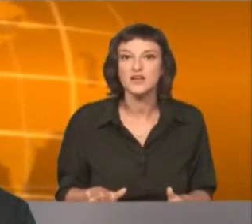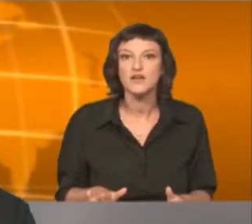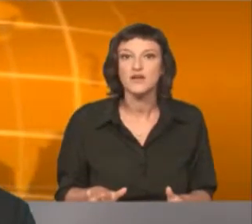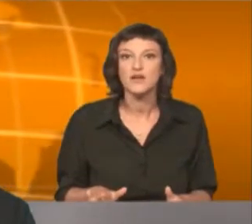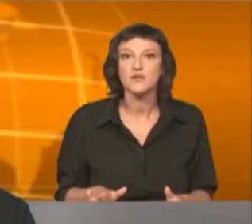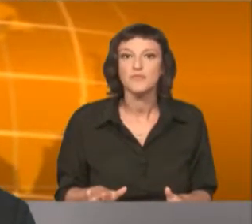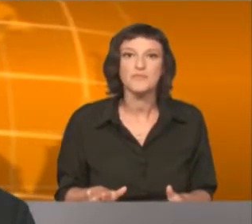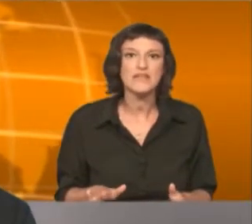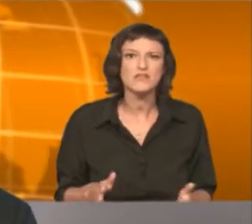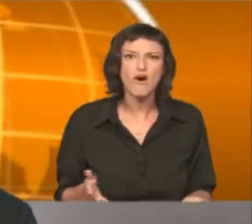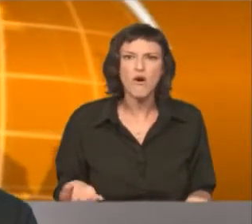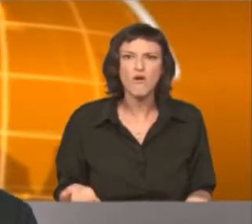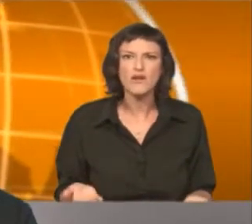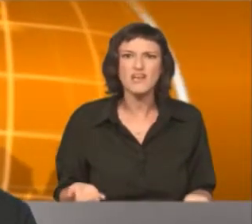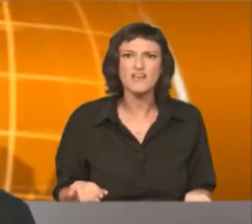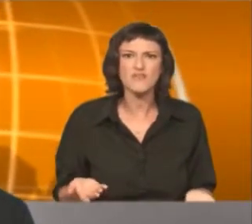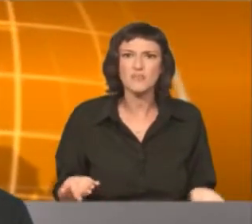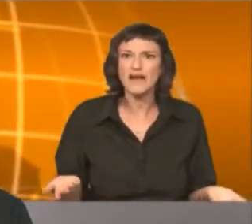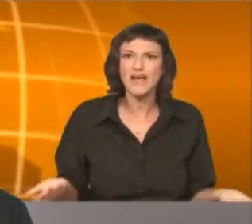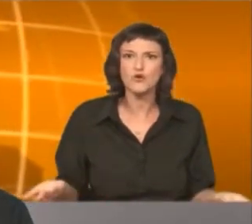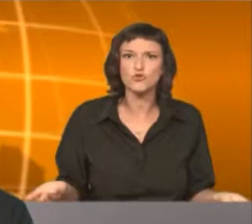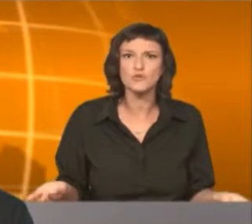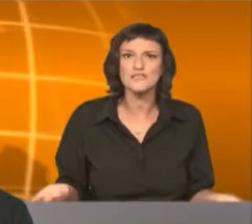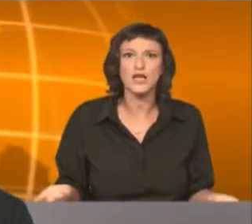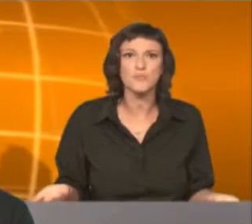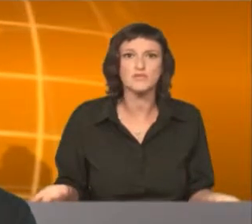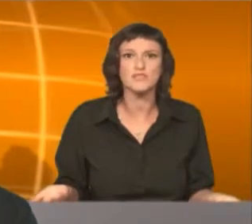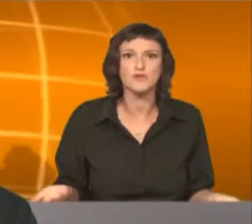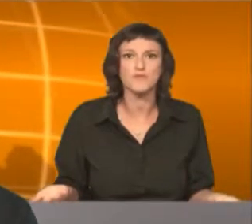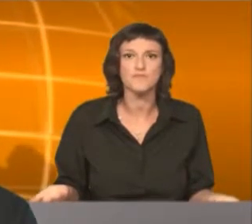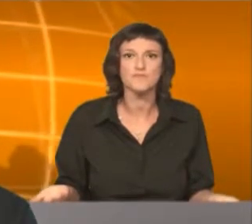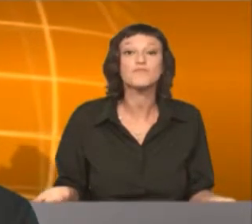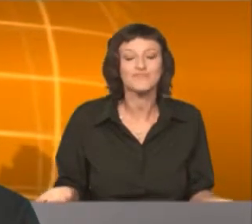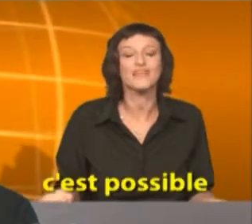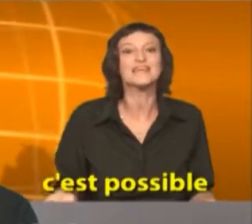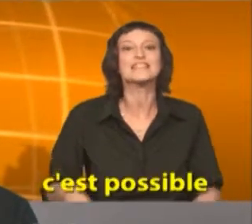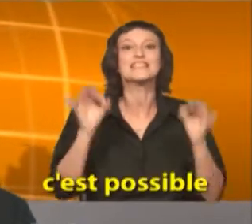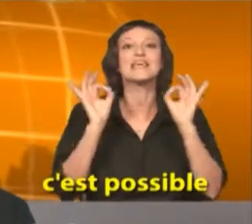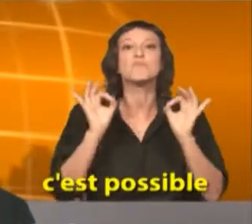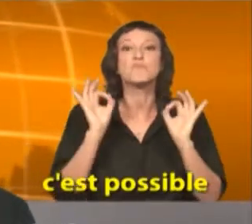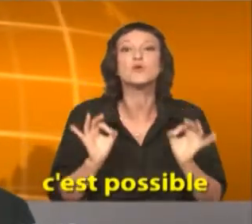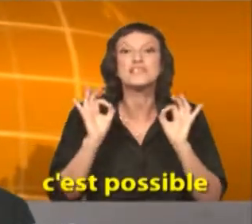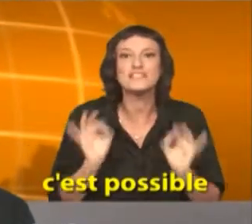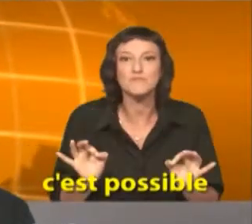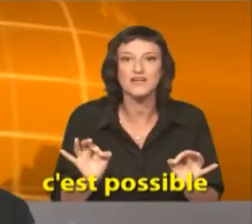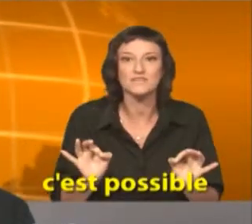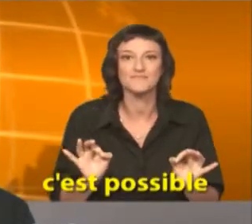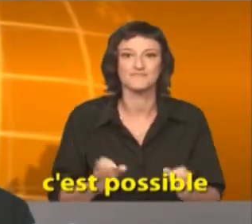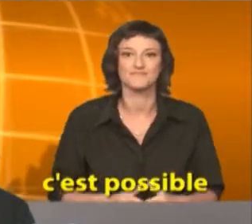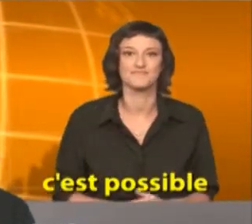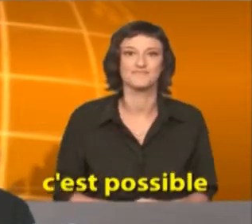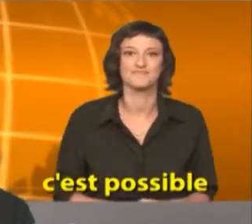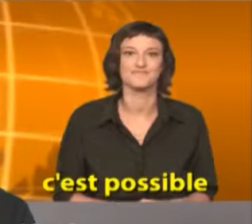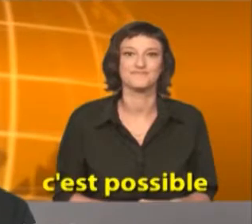possible. Mais non, ils ont barré la rue, c'est impossible. C'est possible.